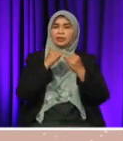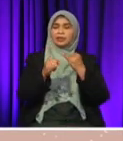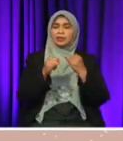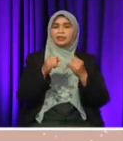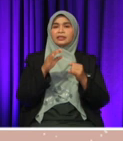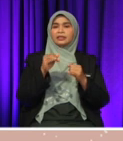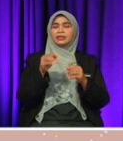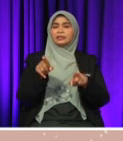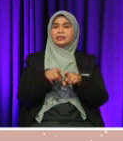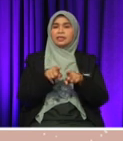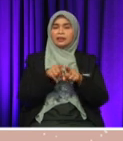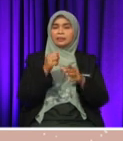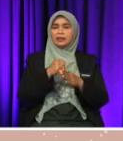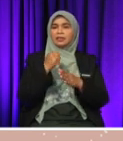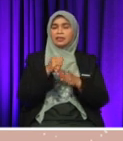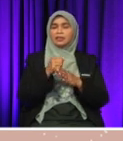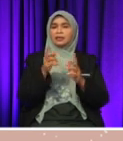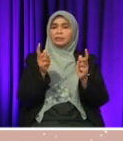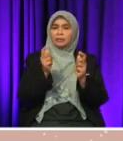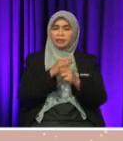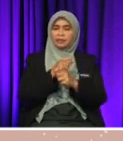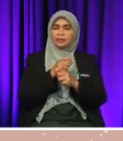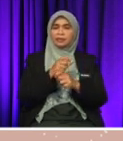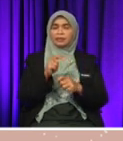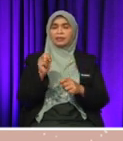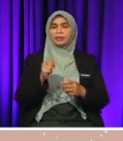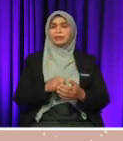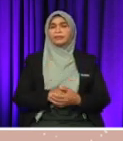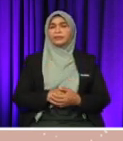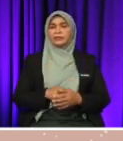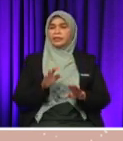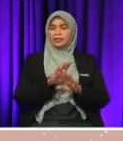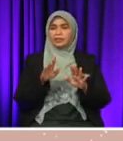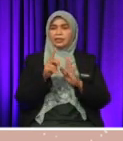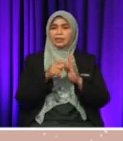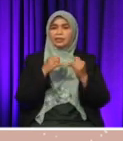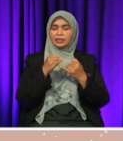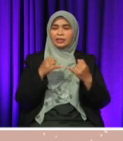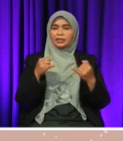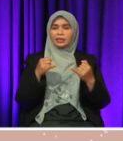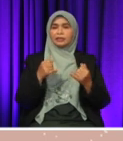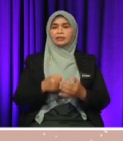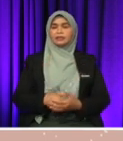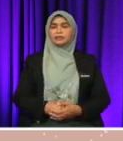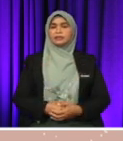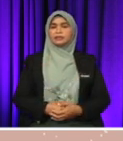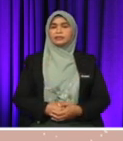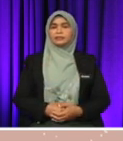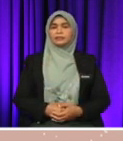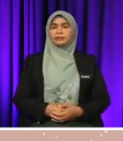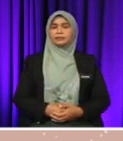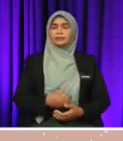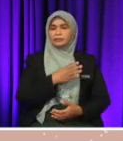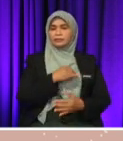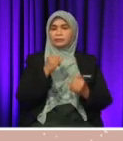yang sama atau bertentangan ini tidak terikat jadi nanti kita lihat dan